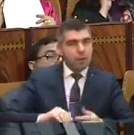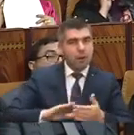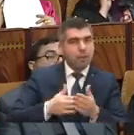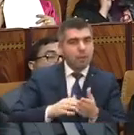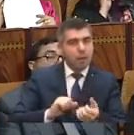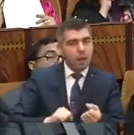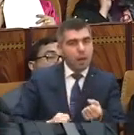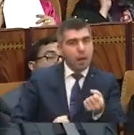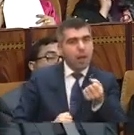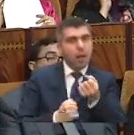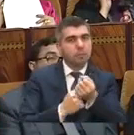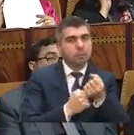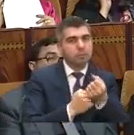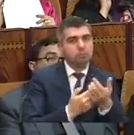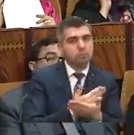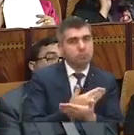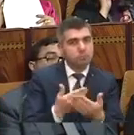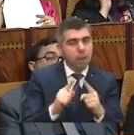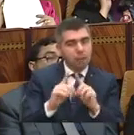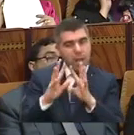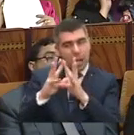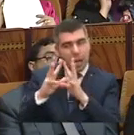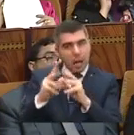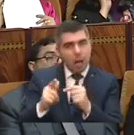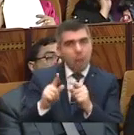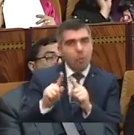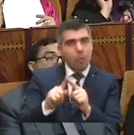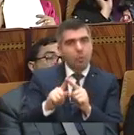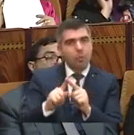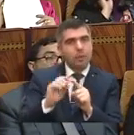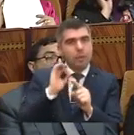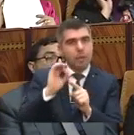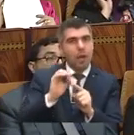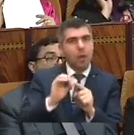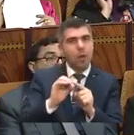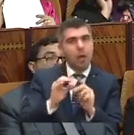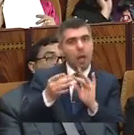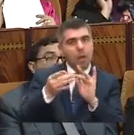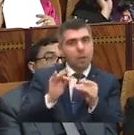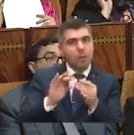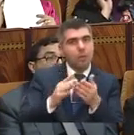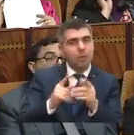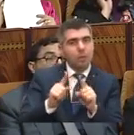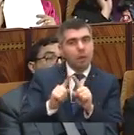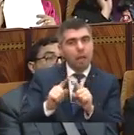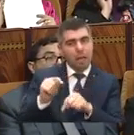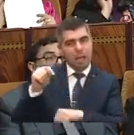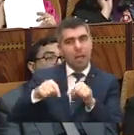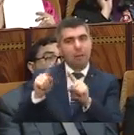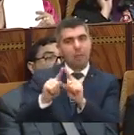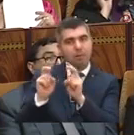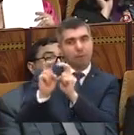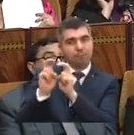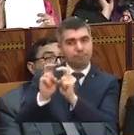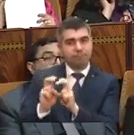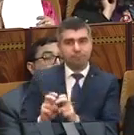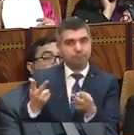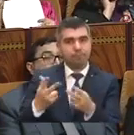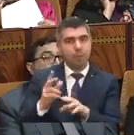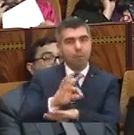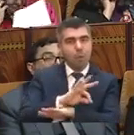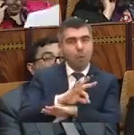المجال، وخصوصا الرقمنه، ولكن هناك رغم ذلك خصاص كبير في الموارد البشريه